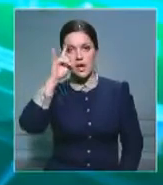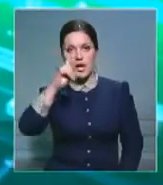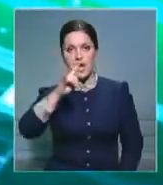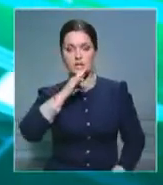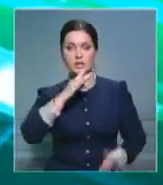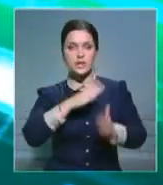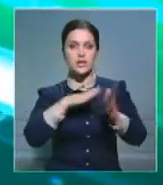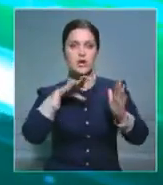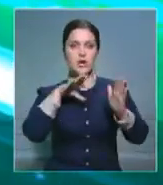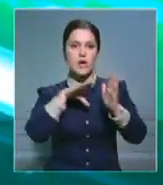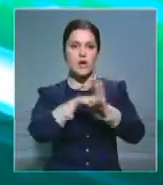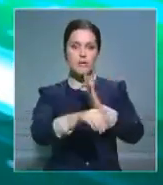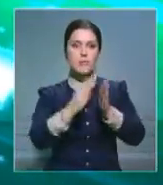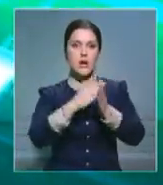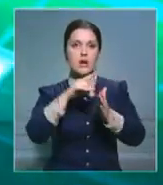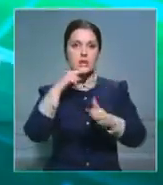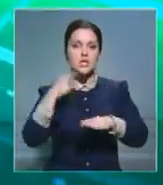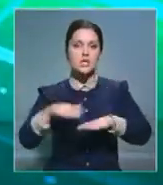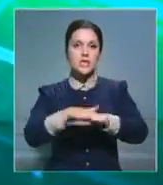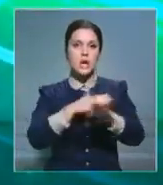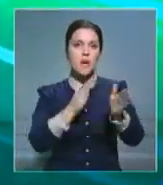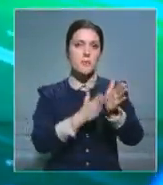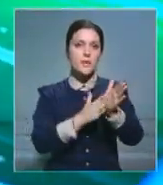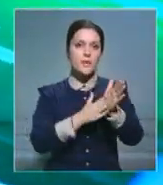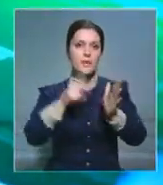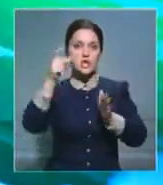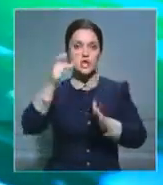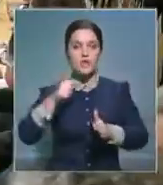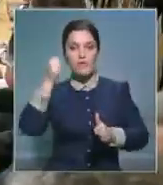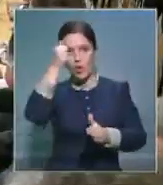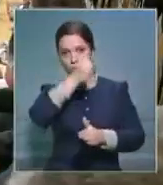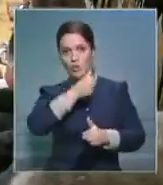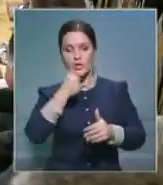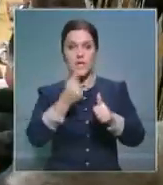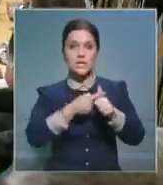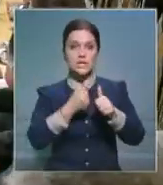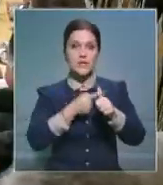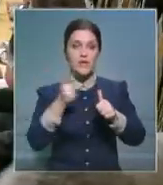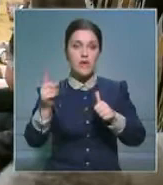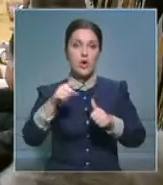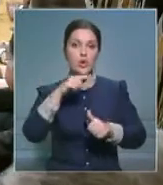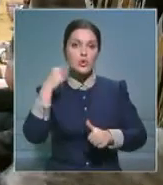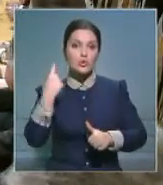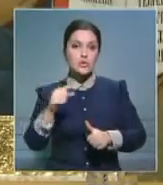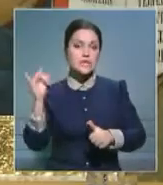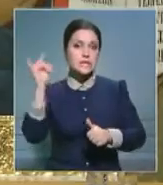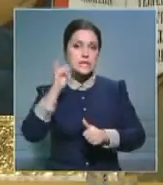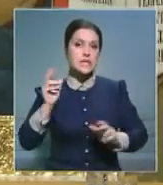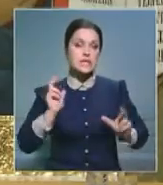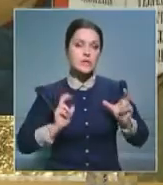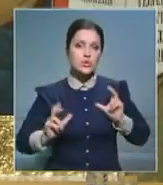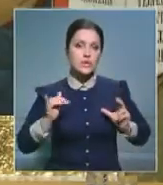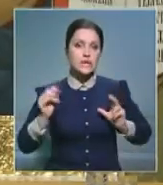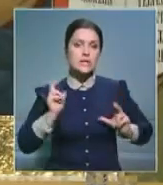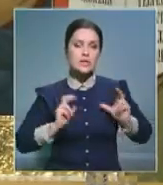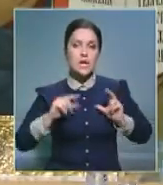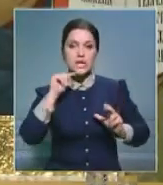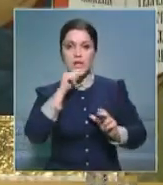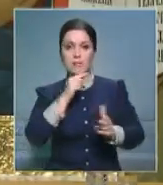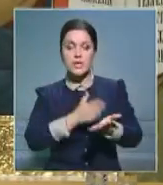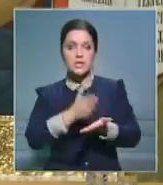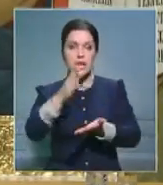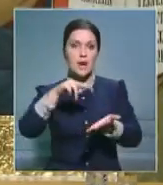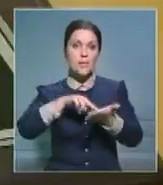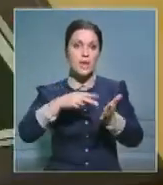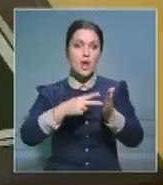раз стал лауреатом российской национальной премии «Человек года». Как отметили ее учредители, Русский биографический институт и Институт